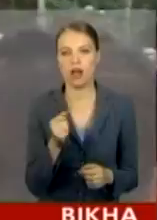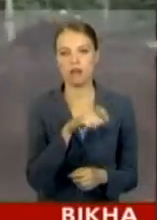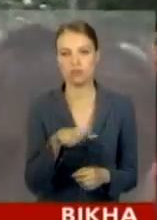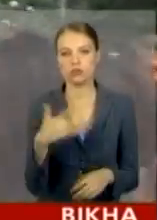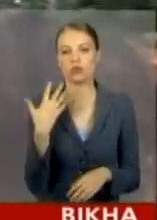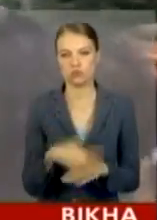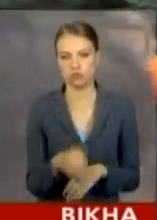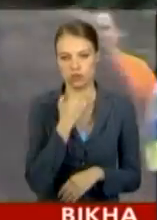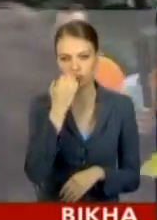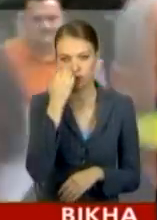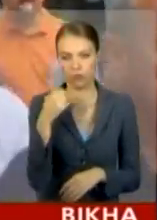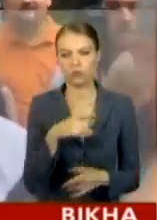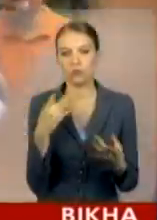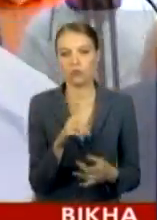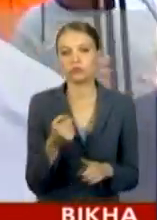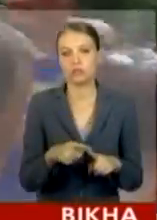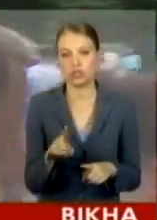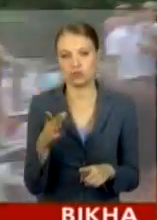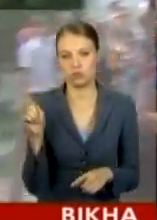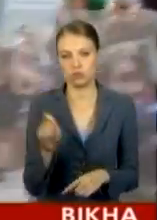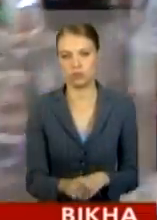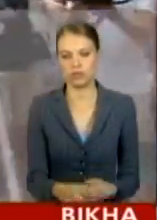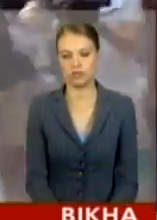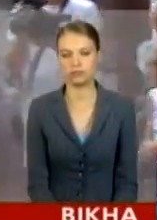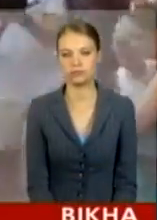йому уже дякують. Просто за те, що приїхав.